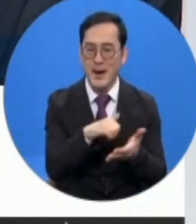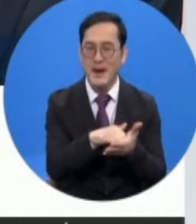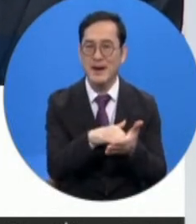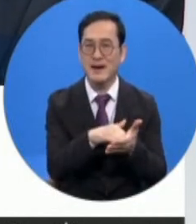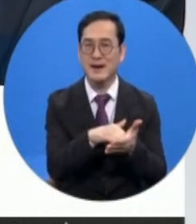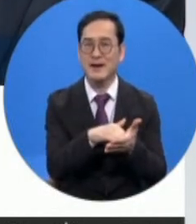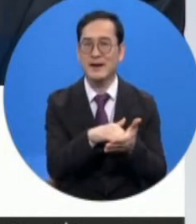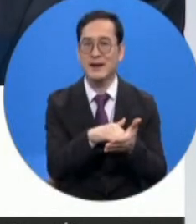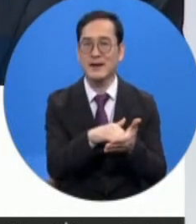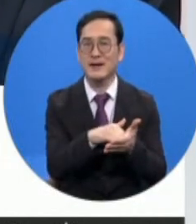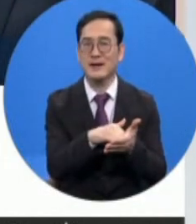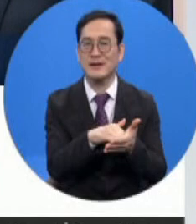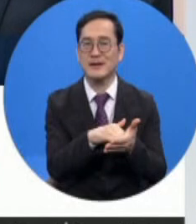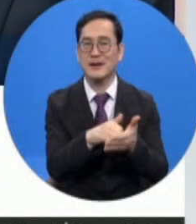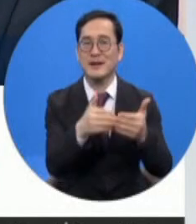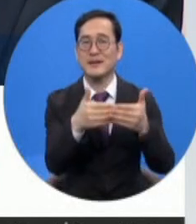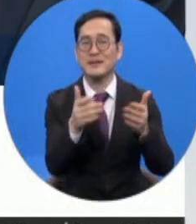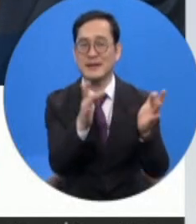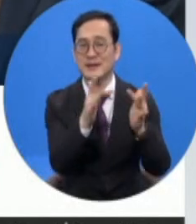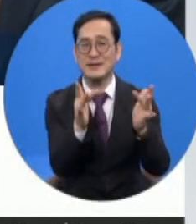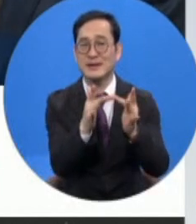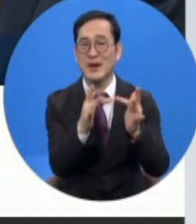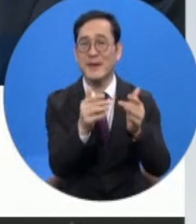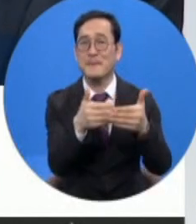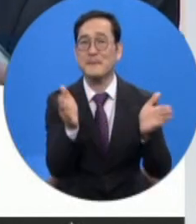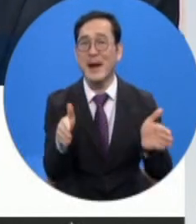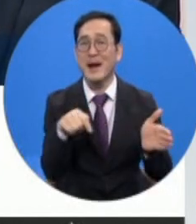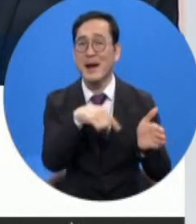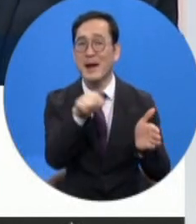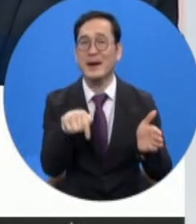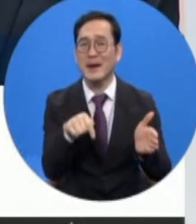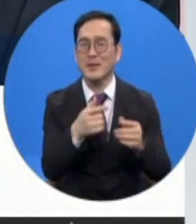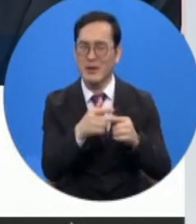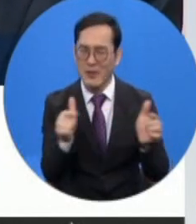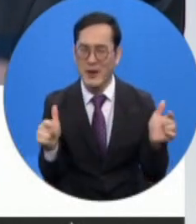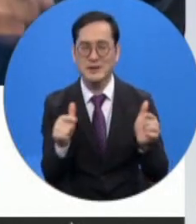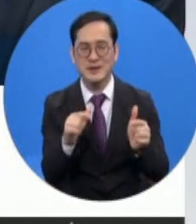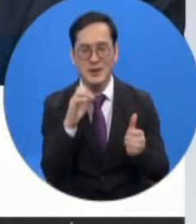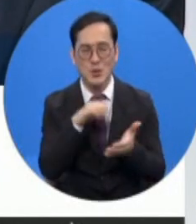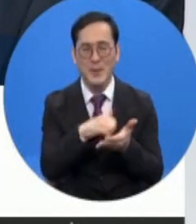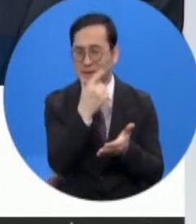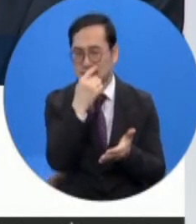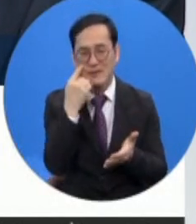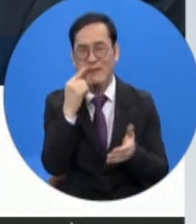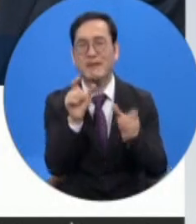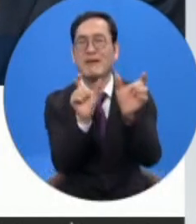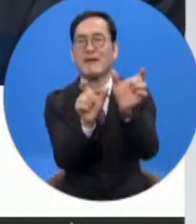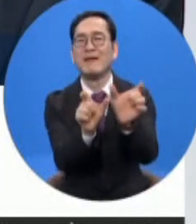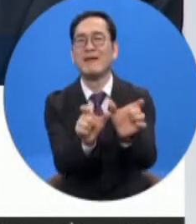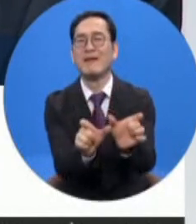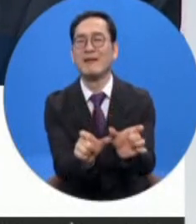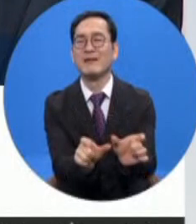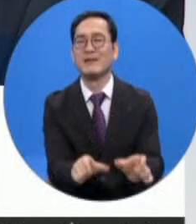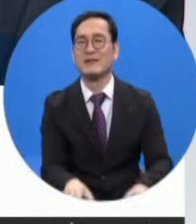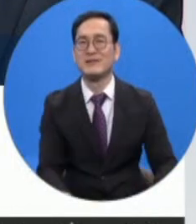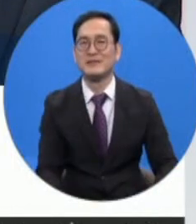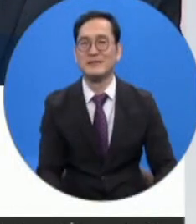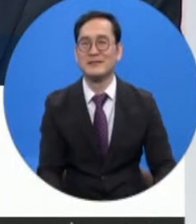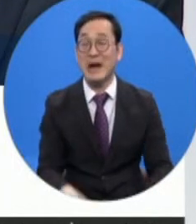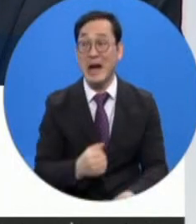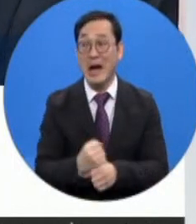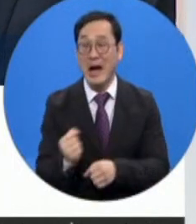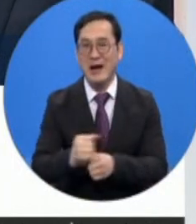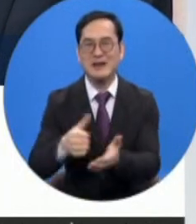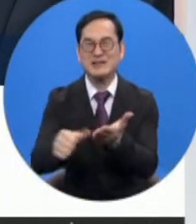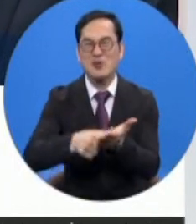커뮤니티에서 했던 많은 행적들이 있습니다. 이미 네. 행적들이 다 나와 있는 거죠. 물론 그것을 보도가 되고 문제가 돼서 다 삭제를 했지만 삭제를 했다고